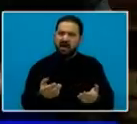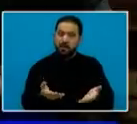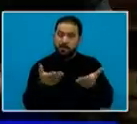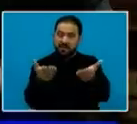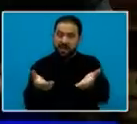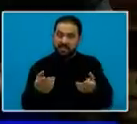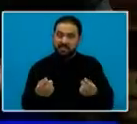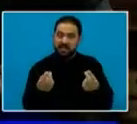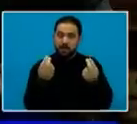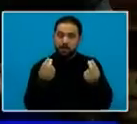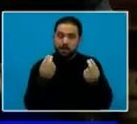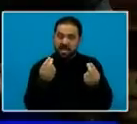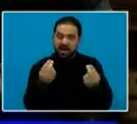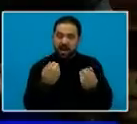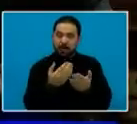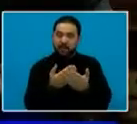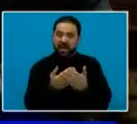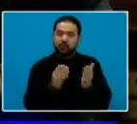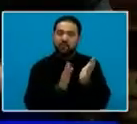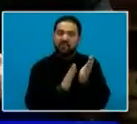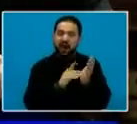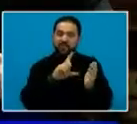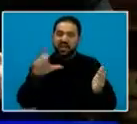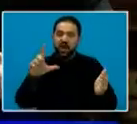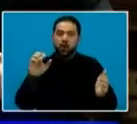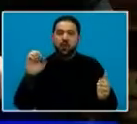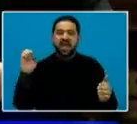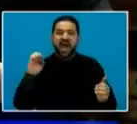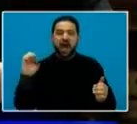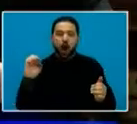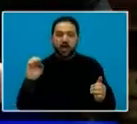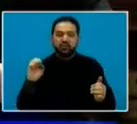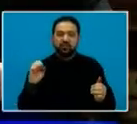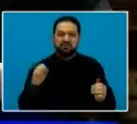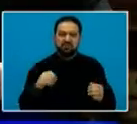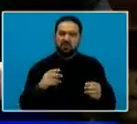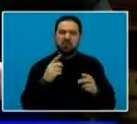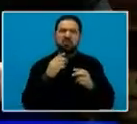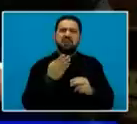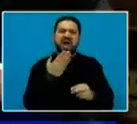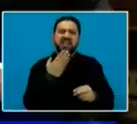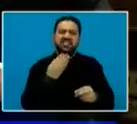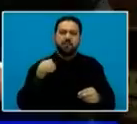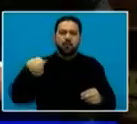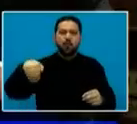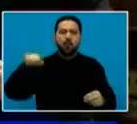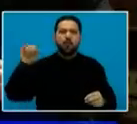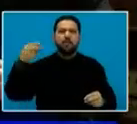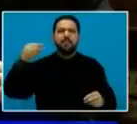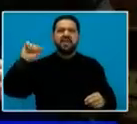urma faptelor lui eroice. Vă dau poate cel mai bun exemplu, Mihai Viteazu. La